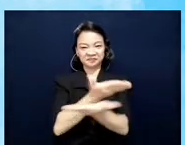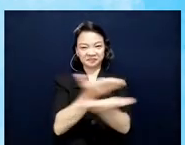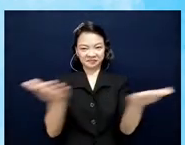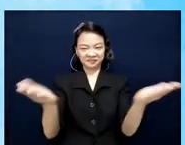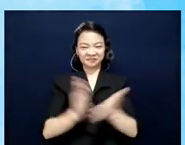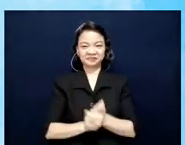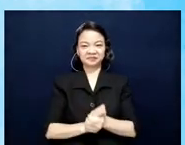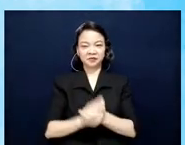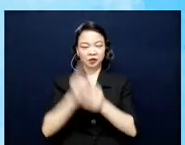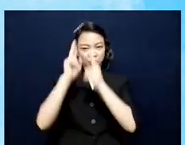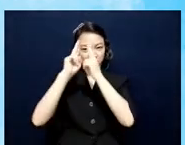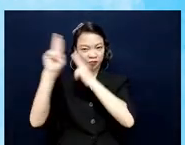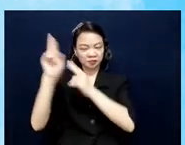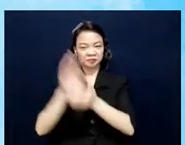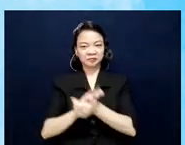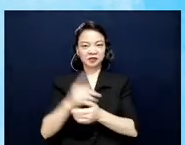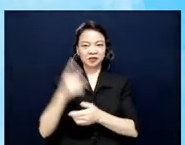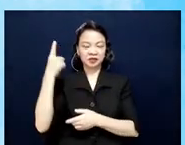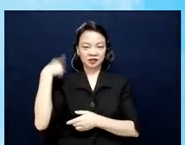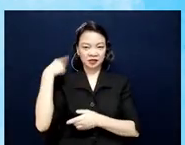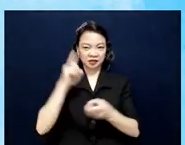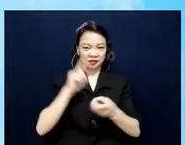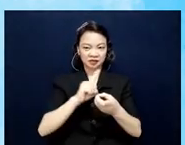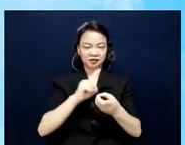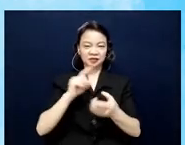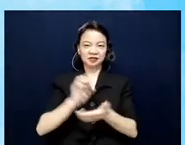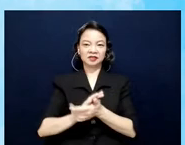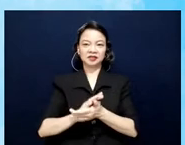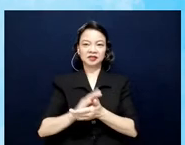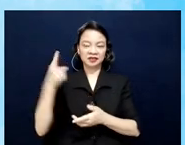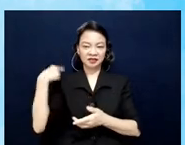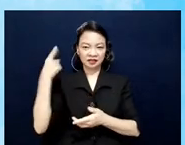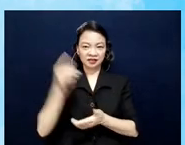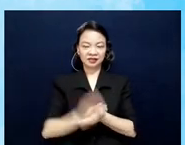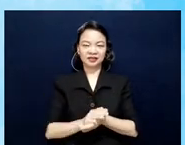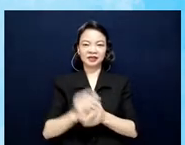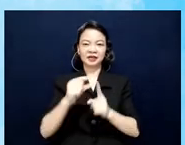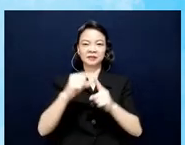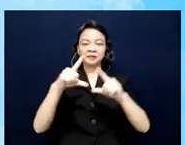terhormat Executive Director Yayasan Plan International Indonesia,